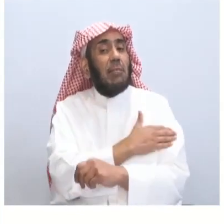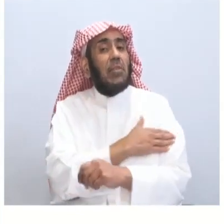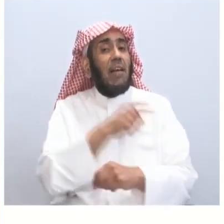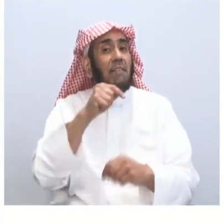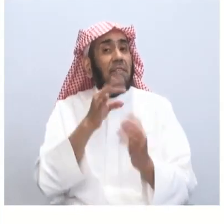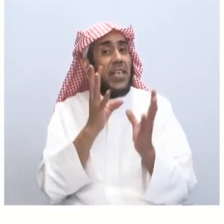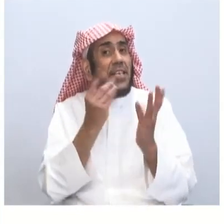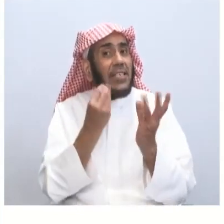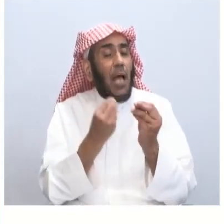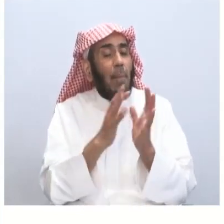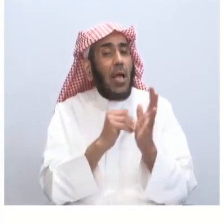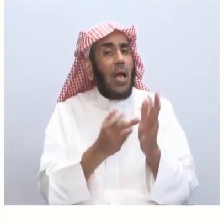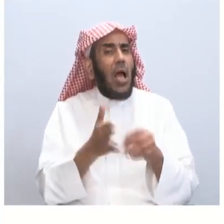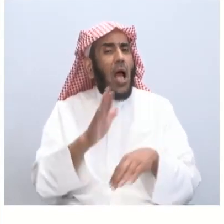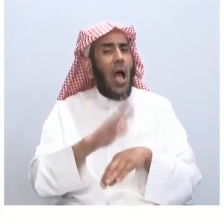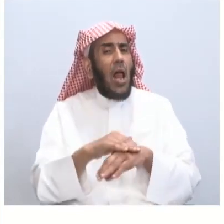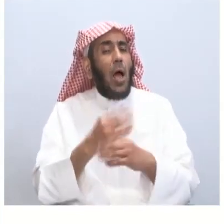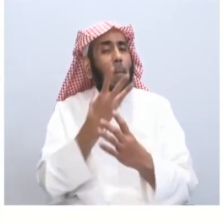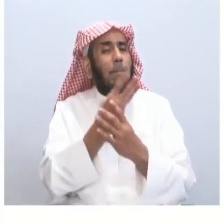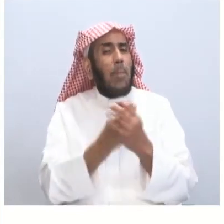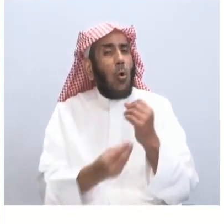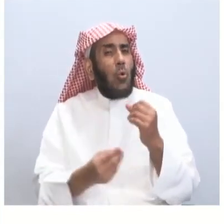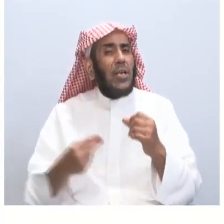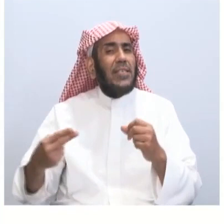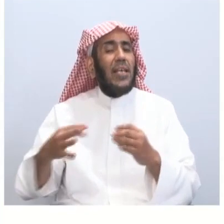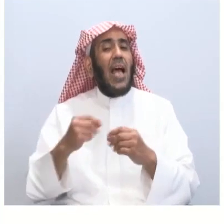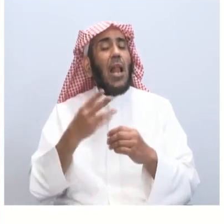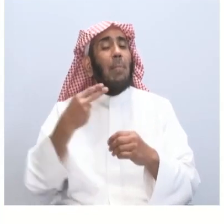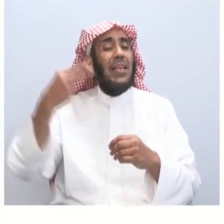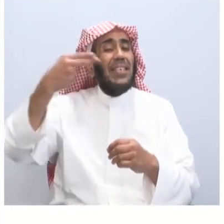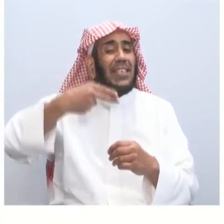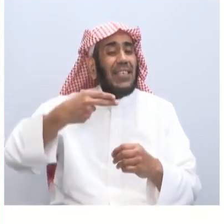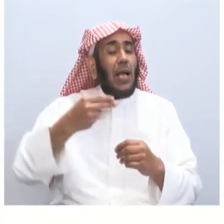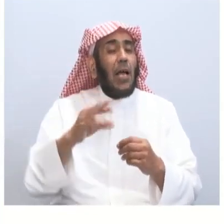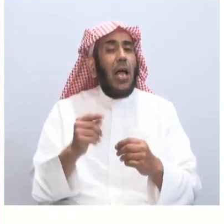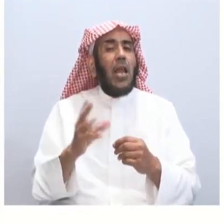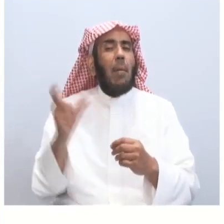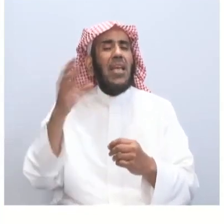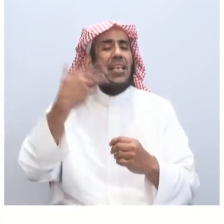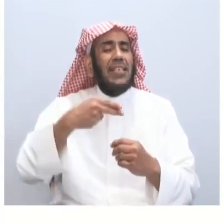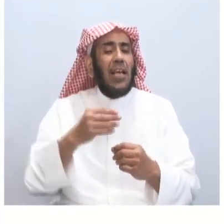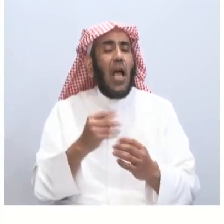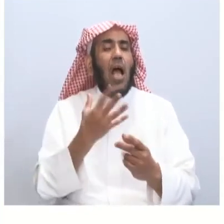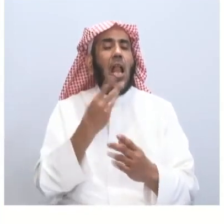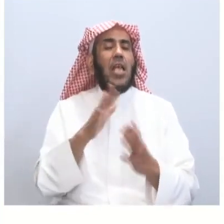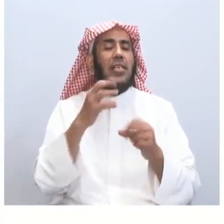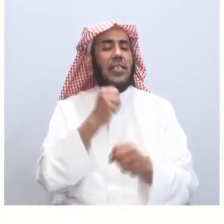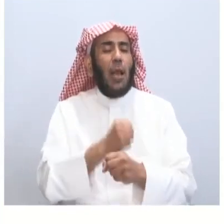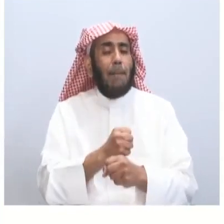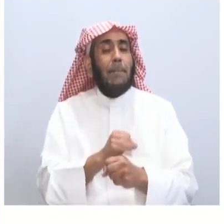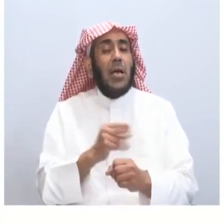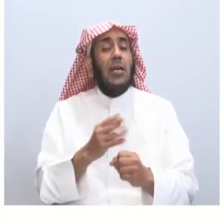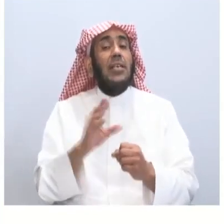في حسابه على مولد المسيح عيسى بن مريم عليه السلام تاريخ